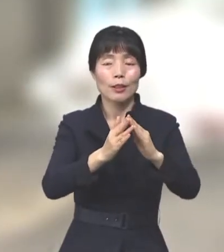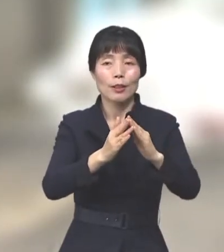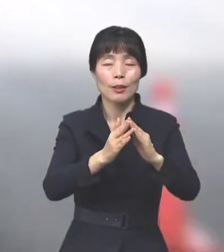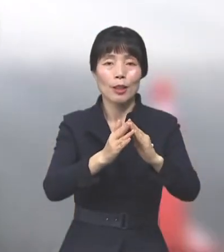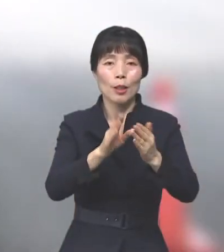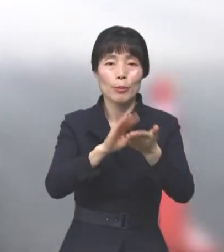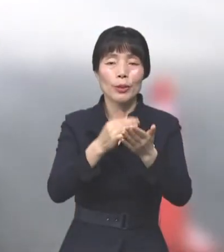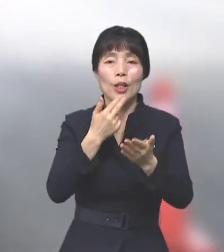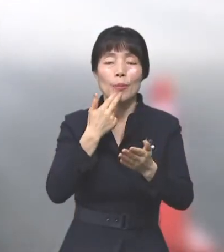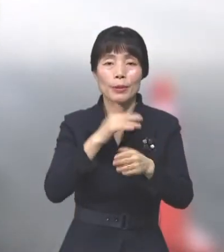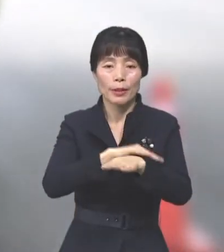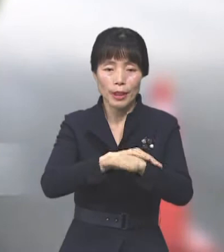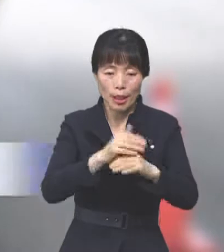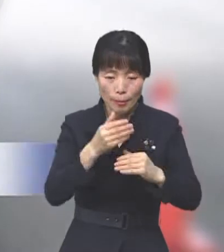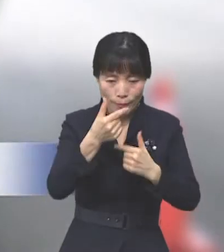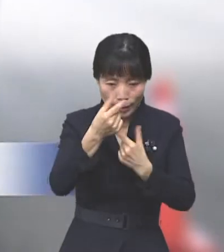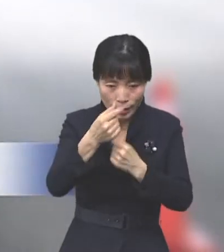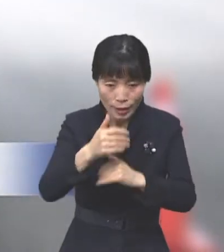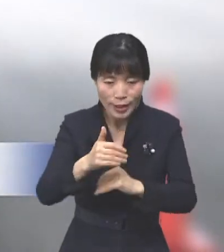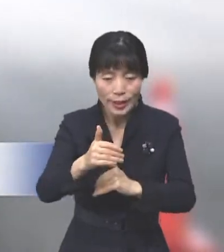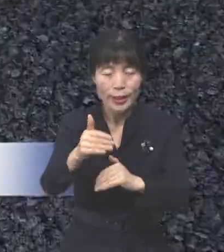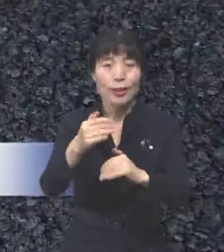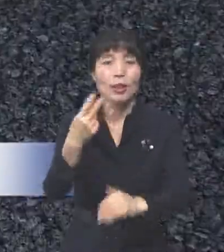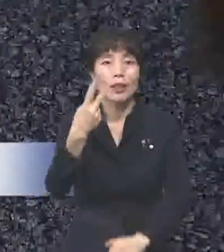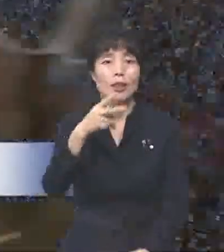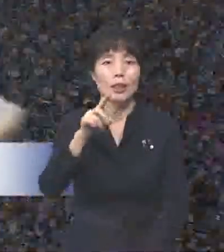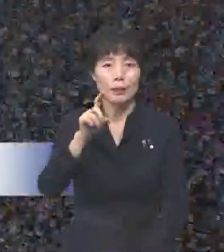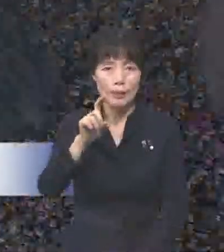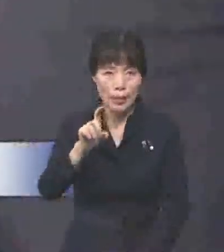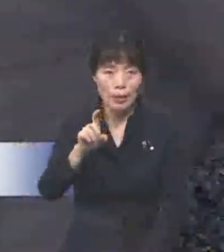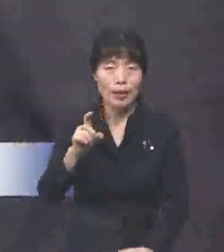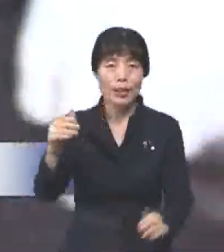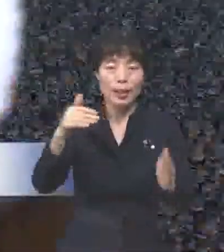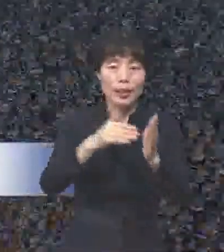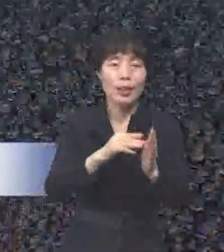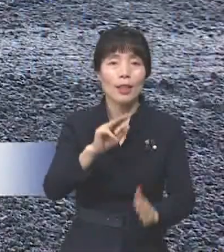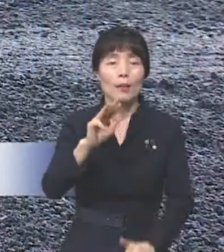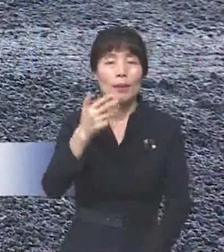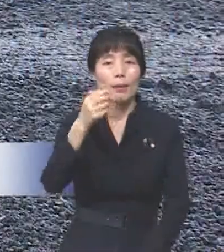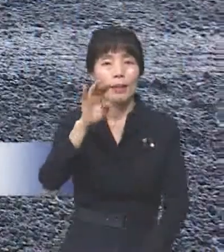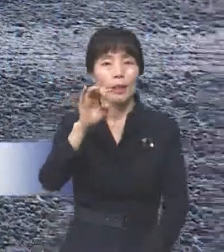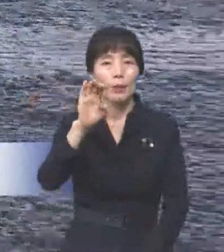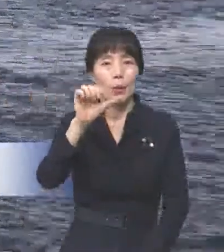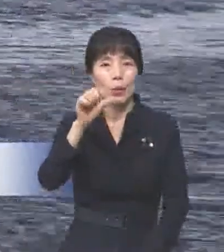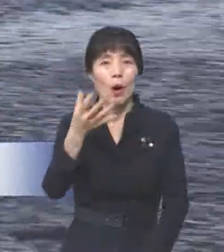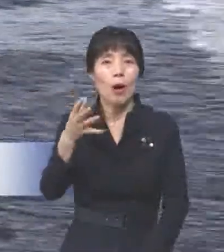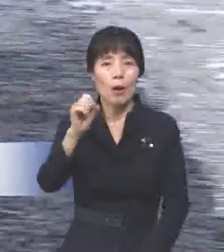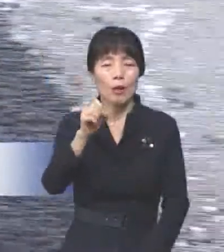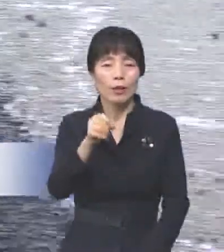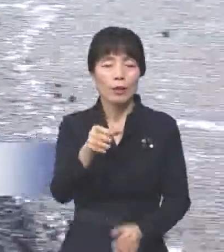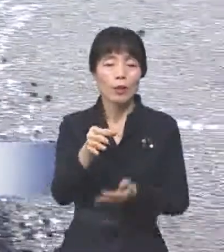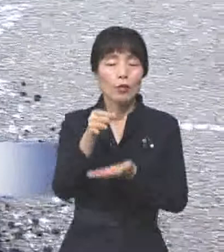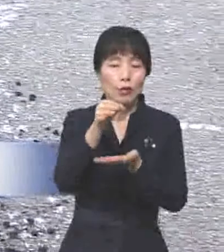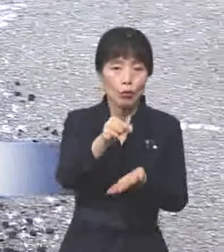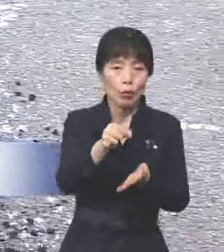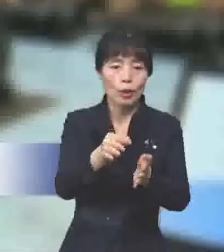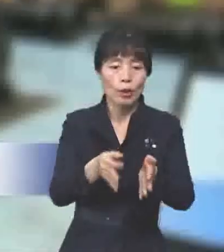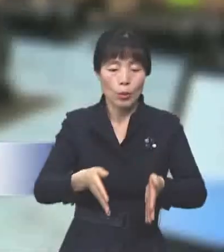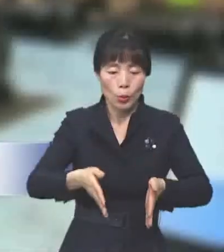진행하고 영종은 2021년까지 845억 원을 투입해 도로 개설 공사를 하는